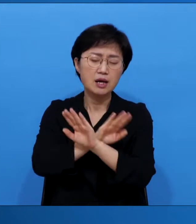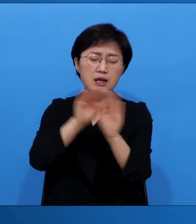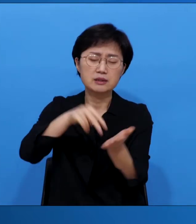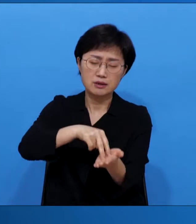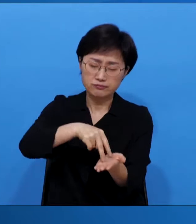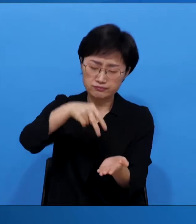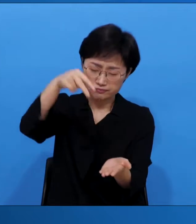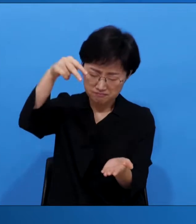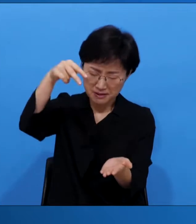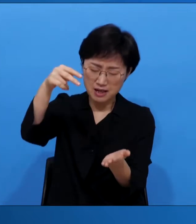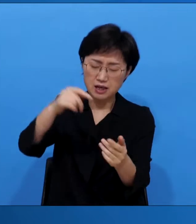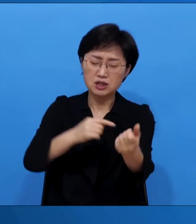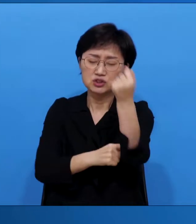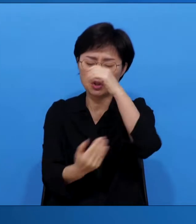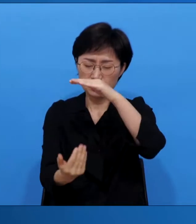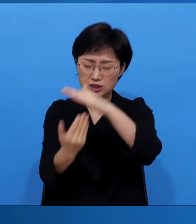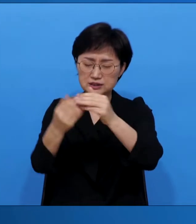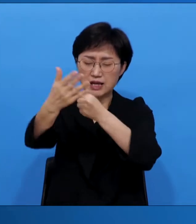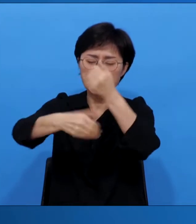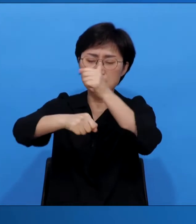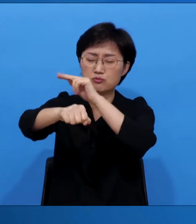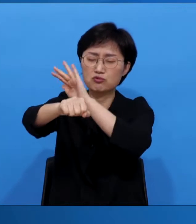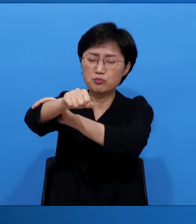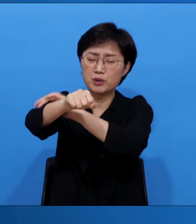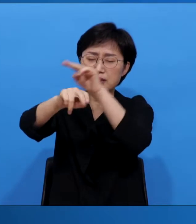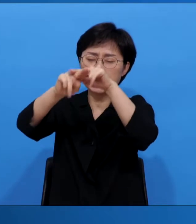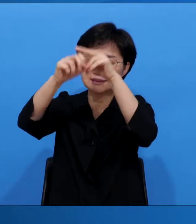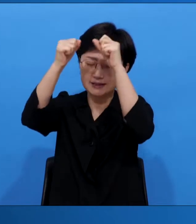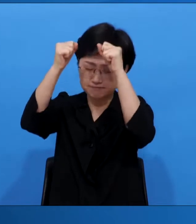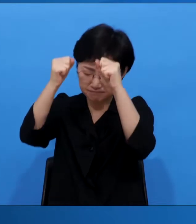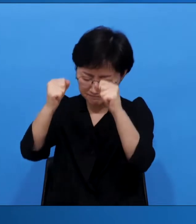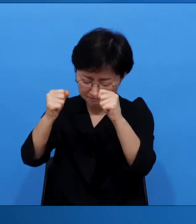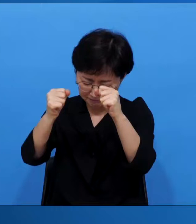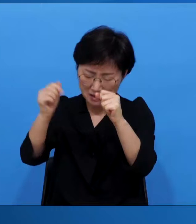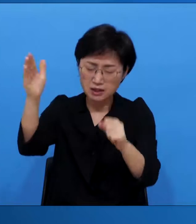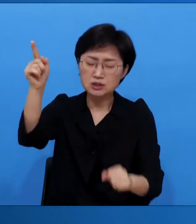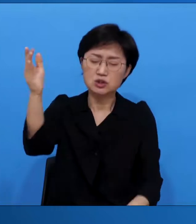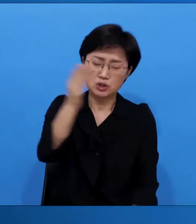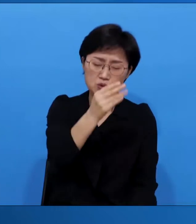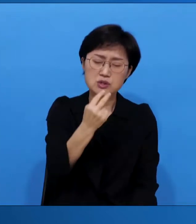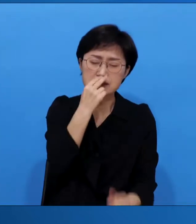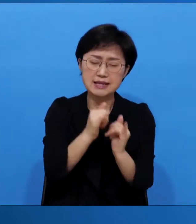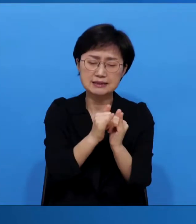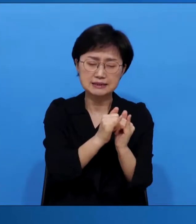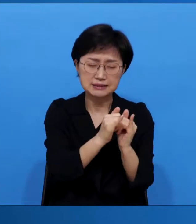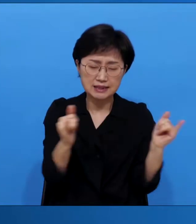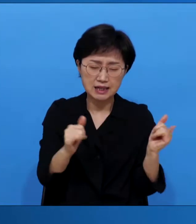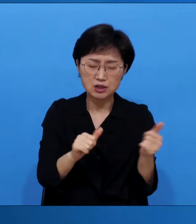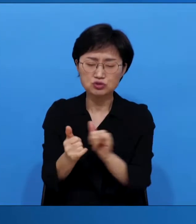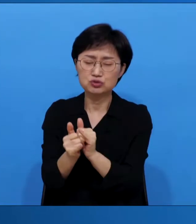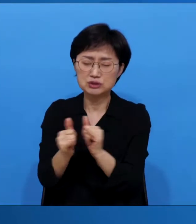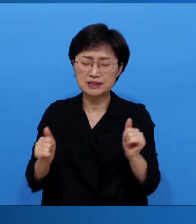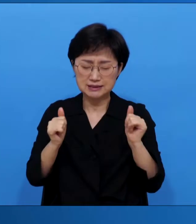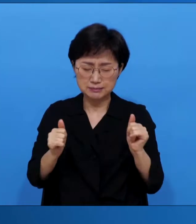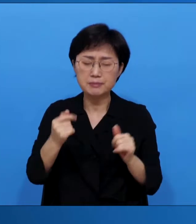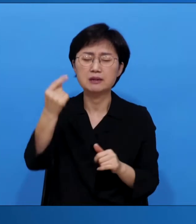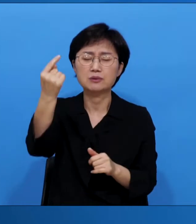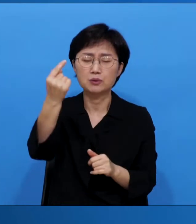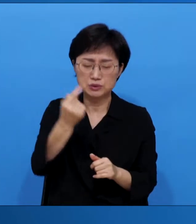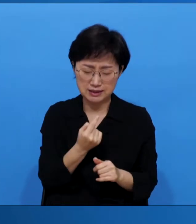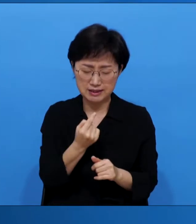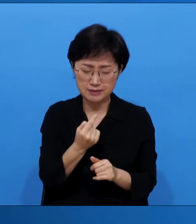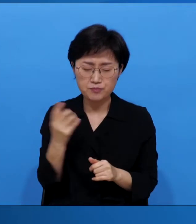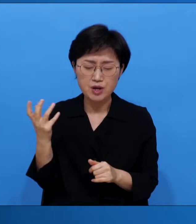살아나시며 하늘에 오르사 전능하신 하나님 우편에 앉아 계시다가 저리로서 산자와 죽은 자를